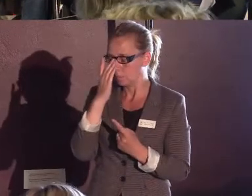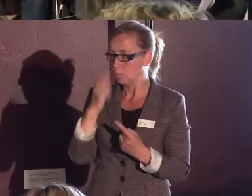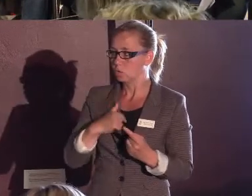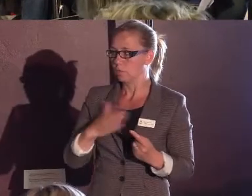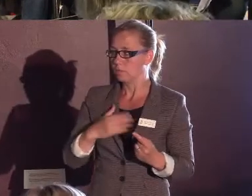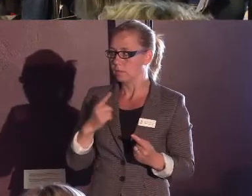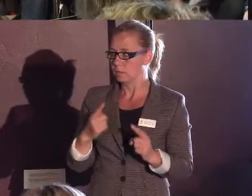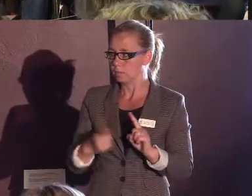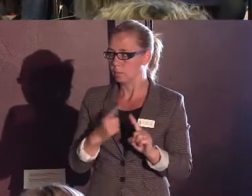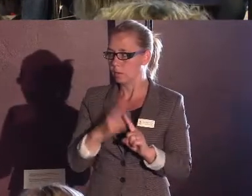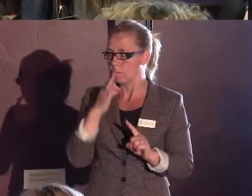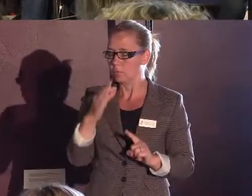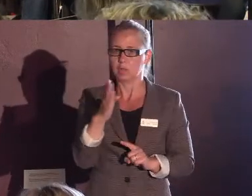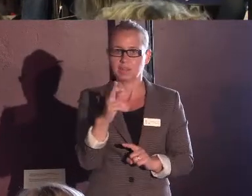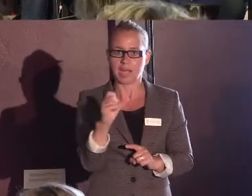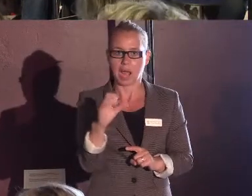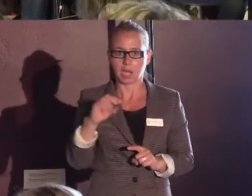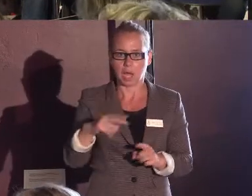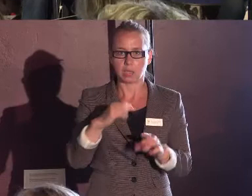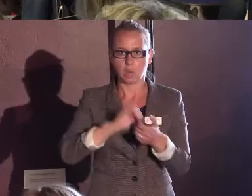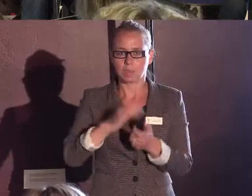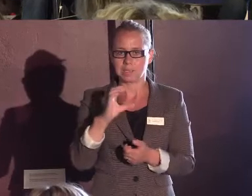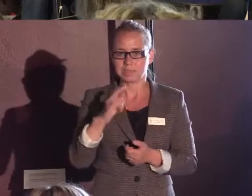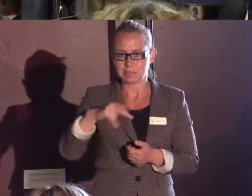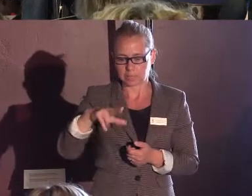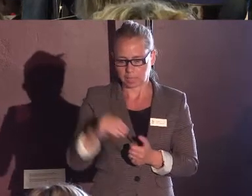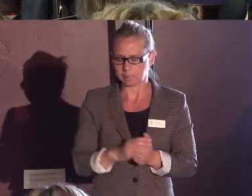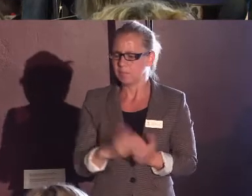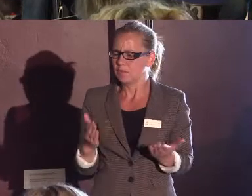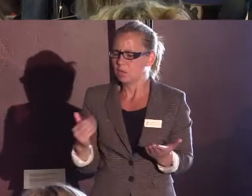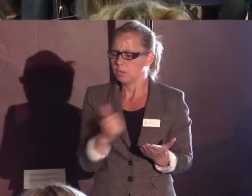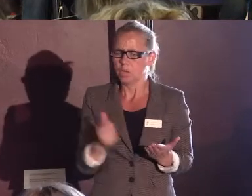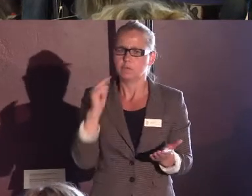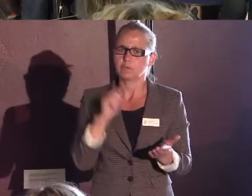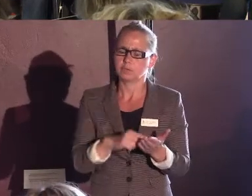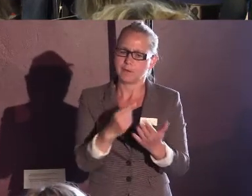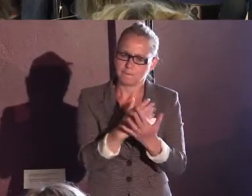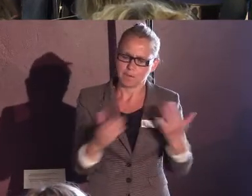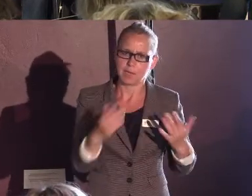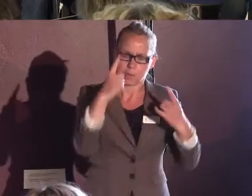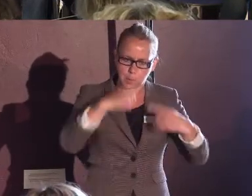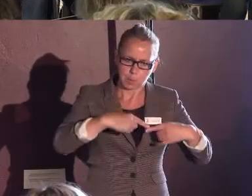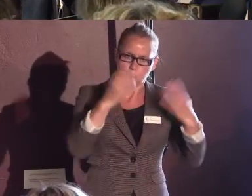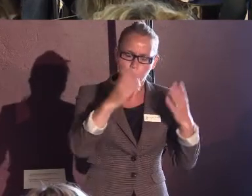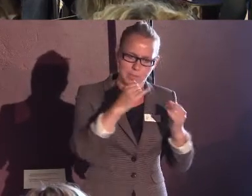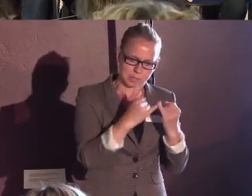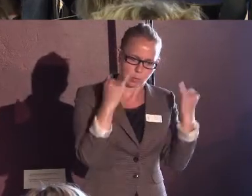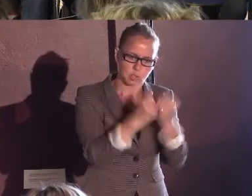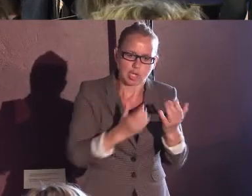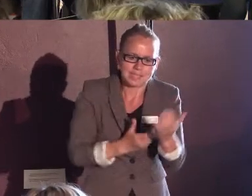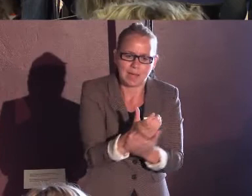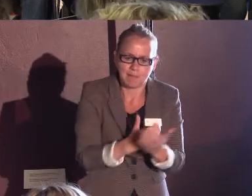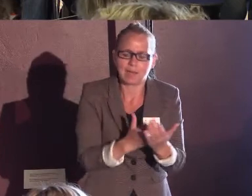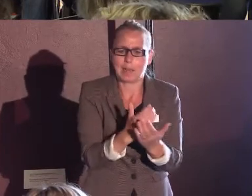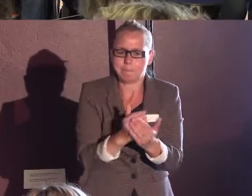vill börja ställa några frågor till Dragan och Stina. Vad behövs för att fler kulturinstitutioner ska vilja samverka mer med